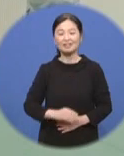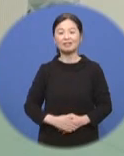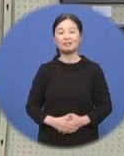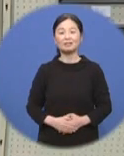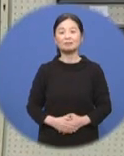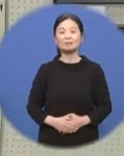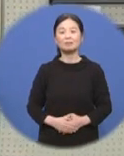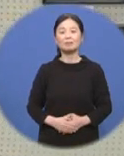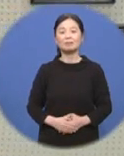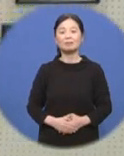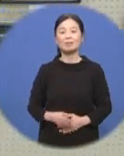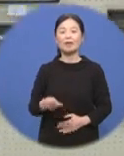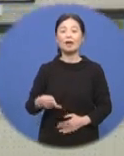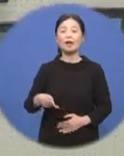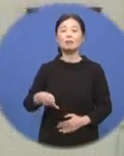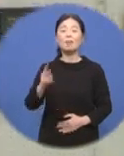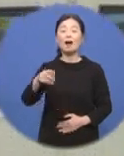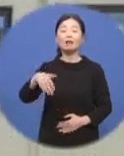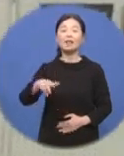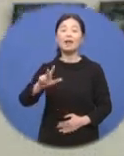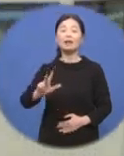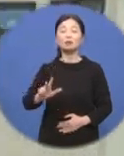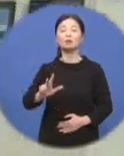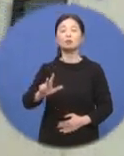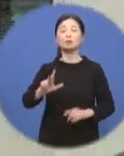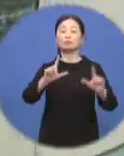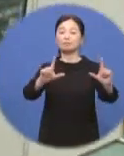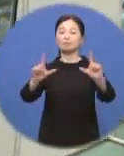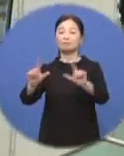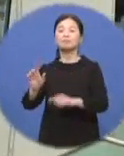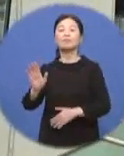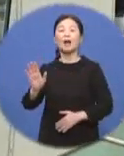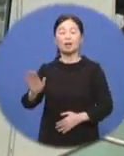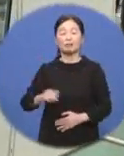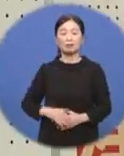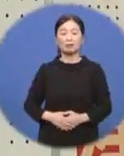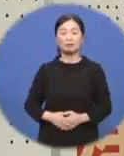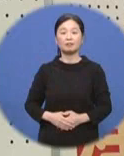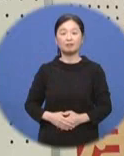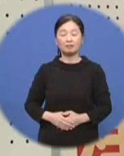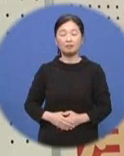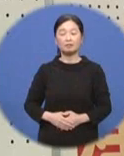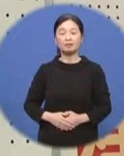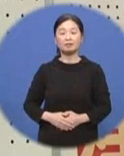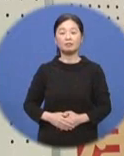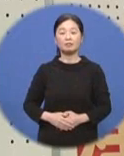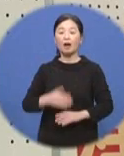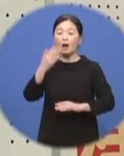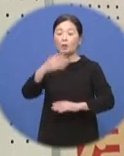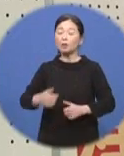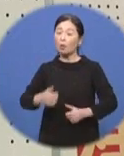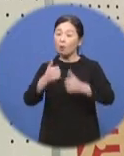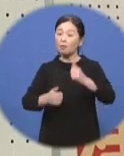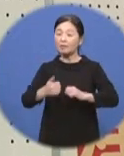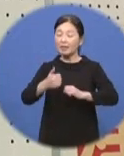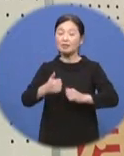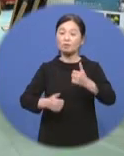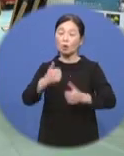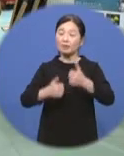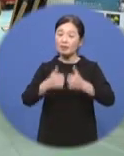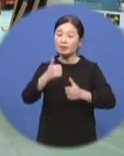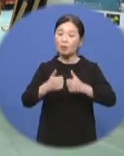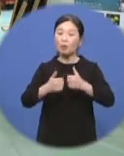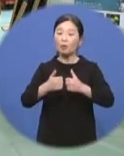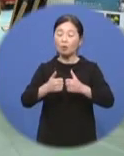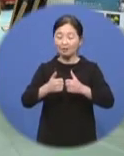パネル展示もありました。展示されているのはフォトコンテストの入賞作品や各種のポスターです。